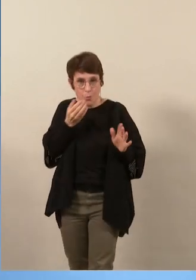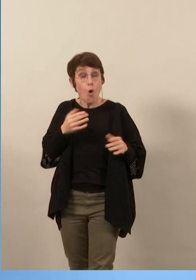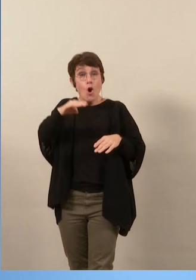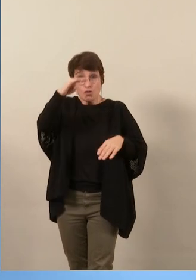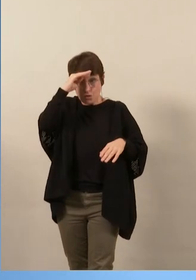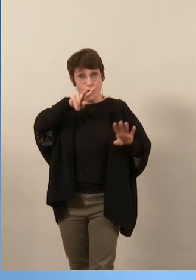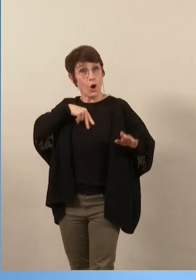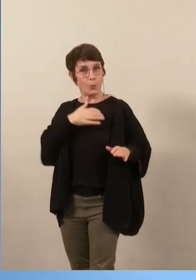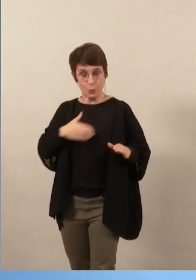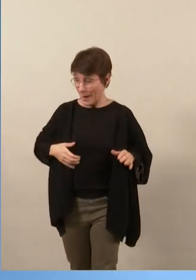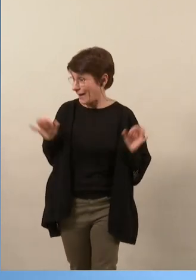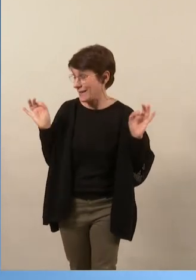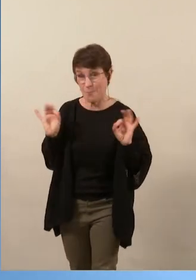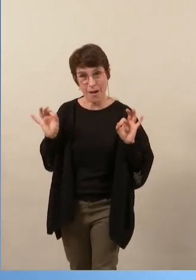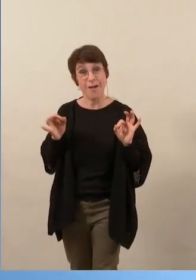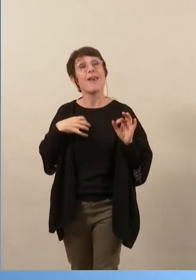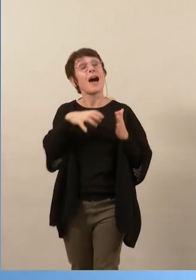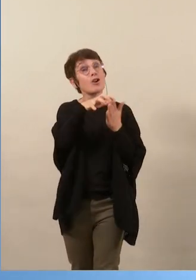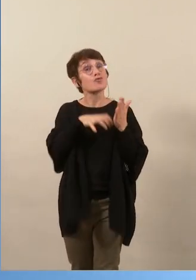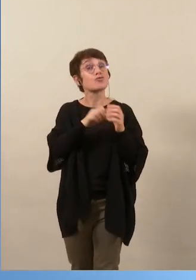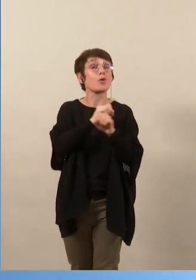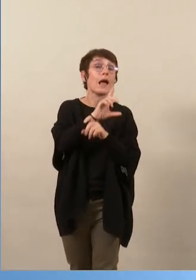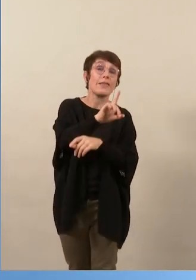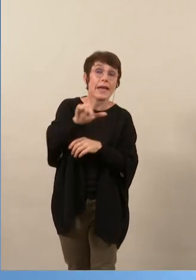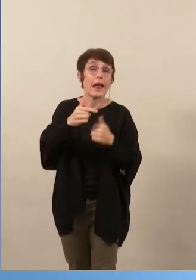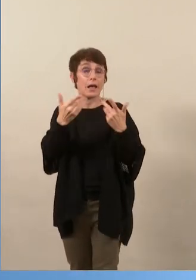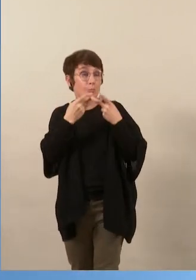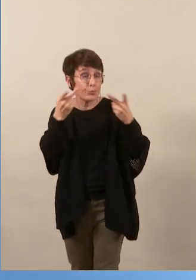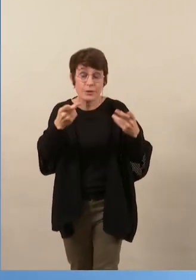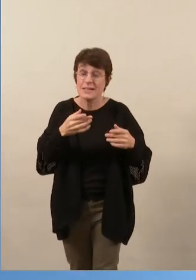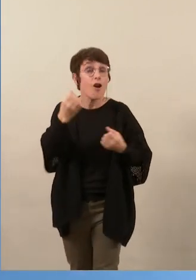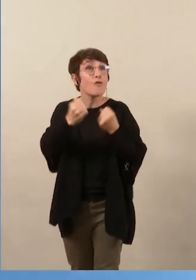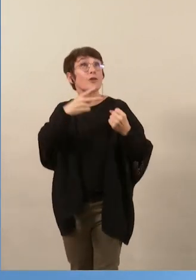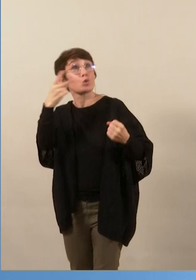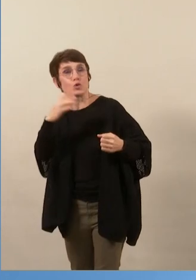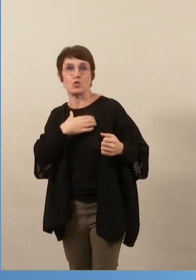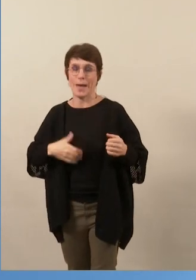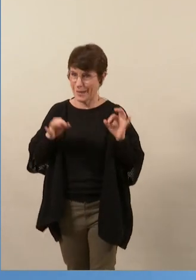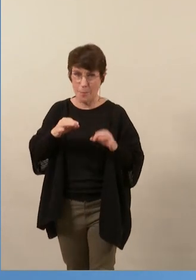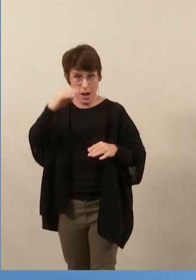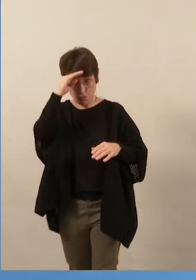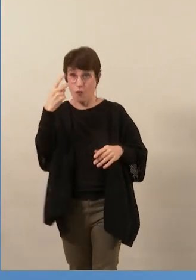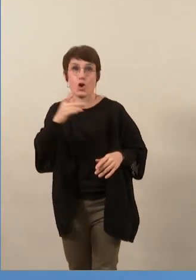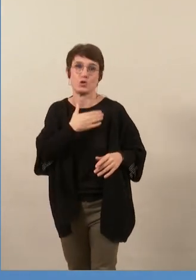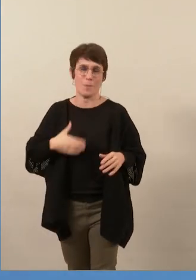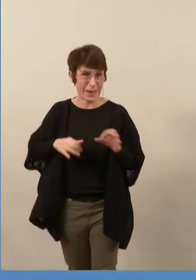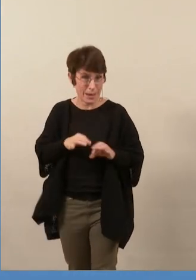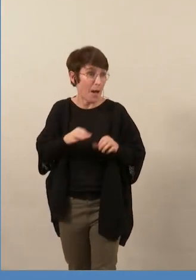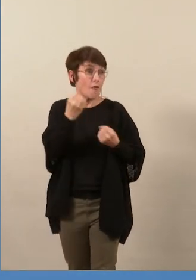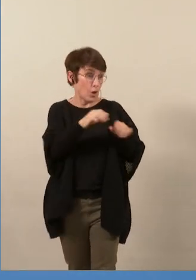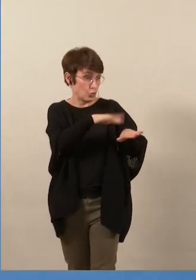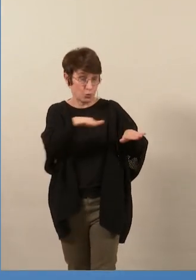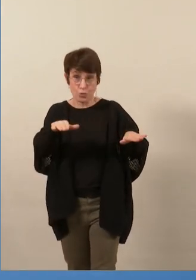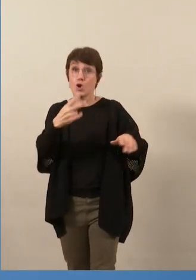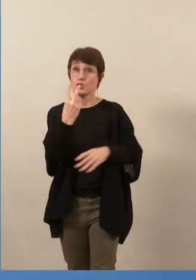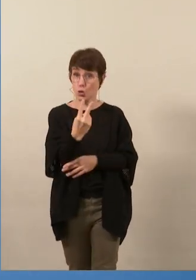du mer malgré les titres qu'on a vu sortir dans la presse il n'y a pas non plus de voiture du mer il y a des voitures qui sont à disposition il y en